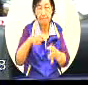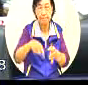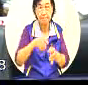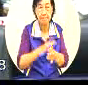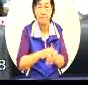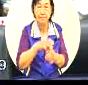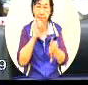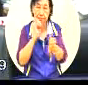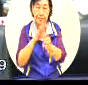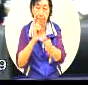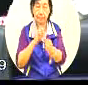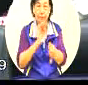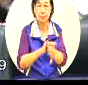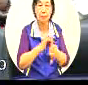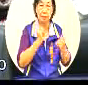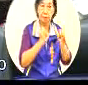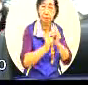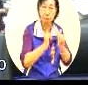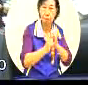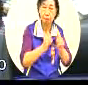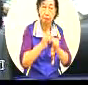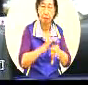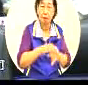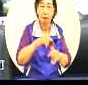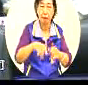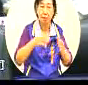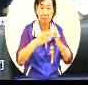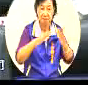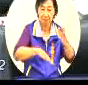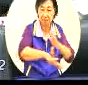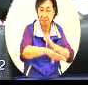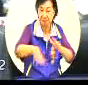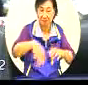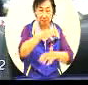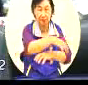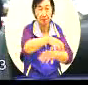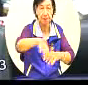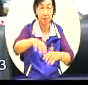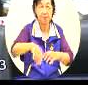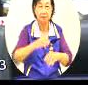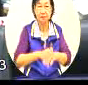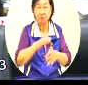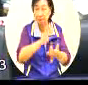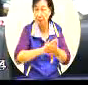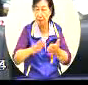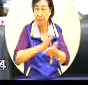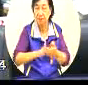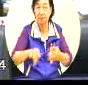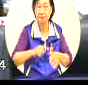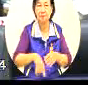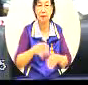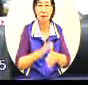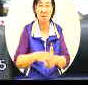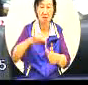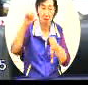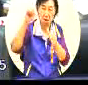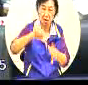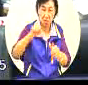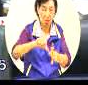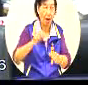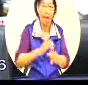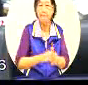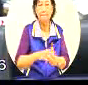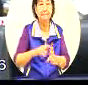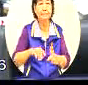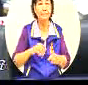众说，一开始的时候你就必须要注意周家的清洁怎么样。本席认为开罚不是一个最好的手段，而是在都还没有